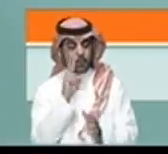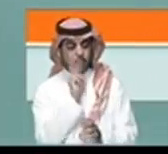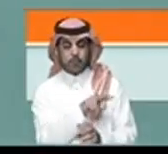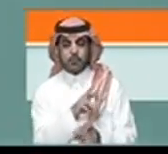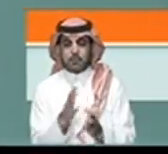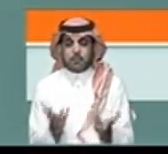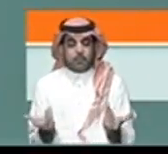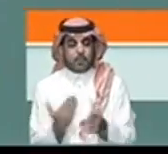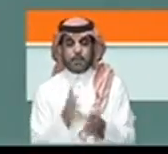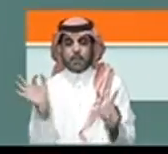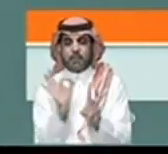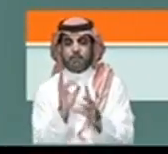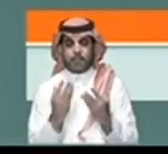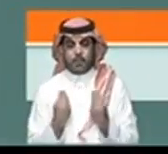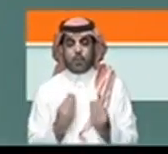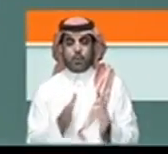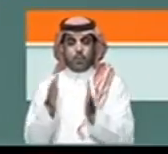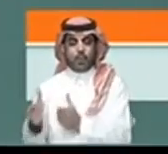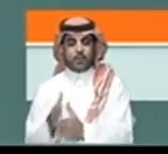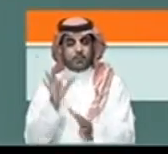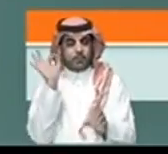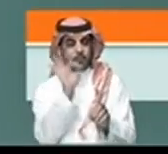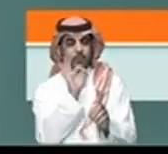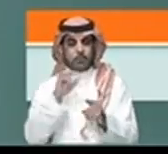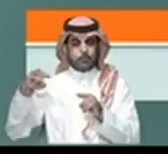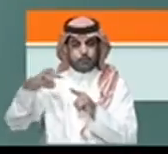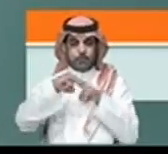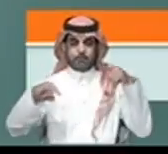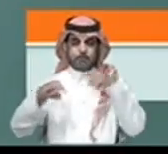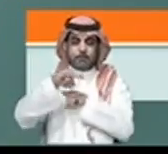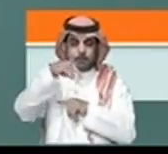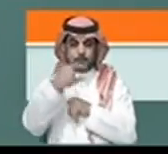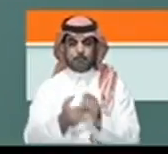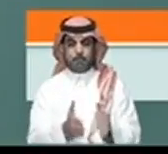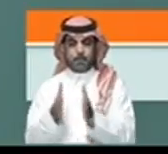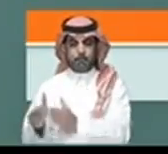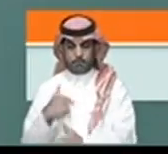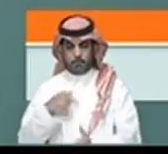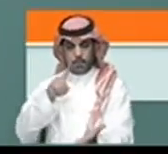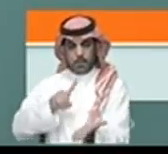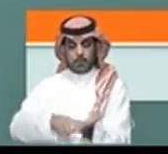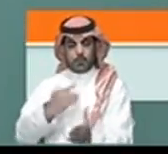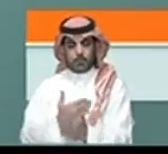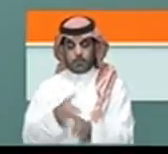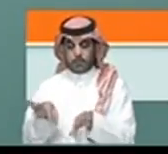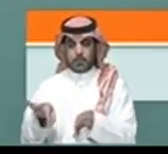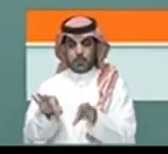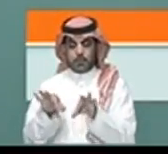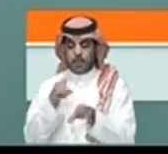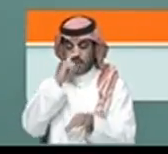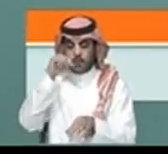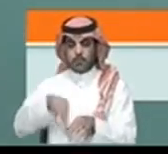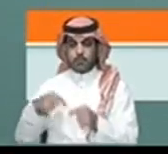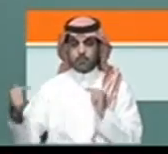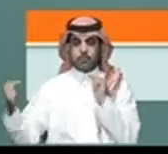من اهدافها ويتم تدميرها واسقاطها واننا ناكد استمرار تنفيذ الاجراءات الرادعه ضد هذه